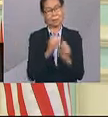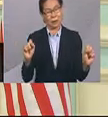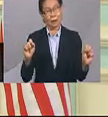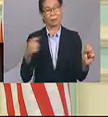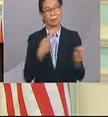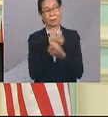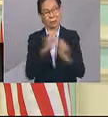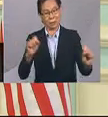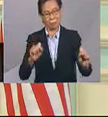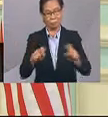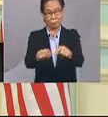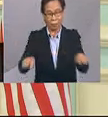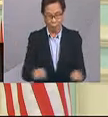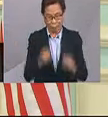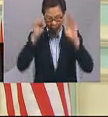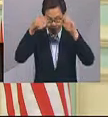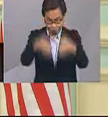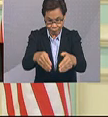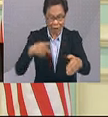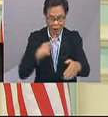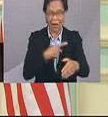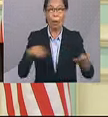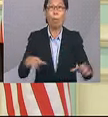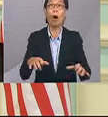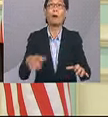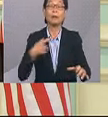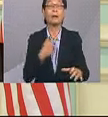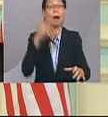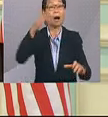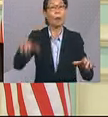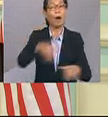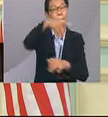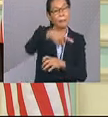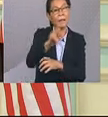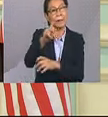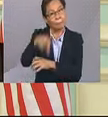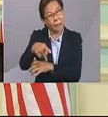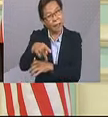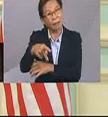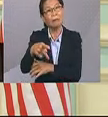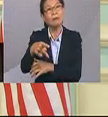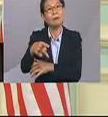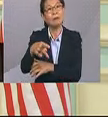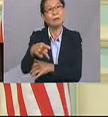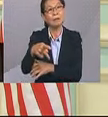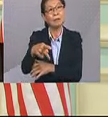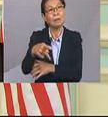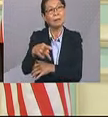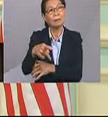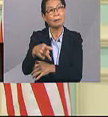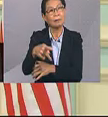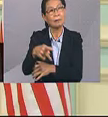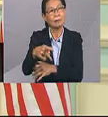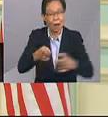berdasarkan kawasan tersebut. Dan kita akan lakukan sama ada PKP secara PKP